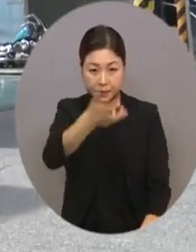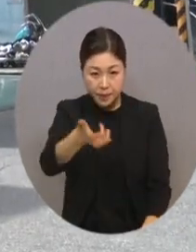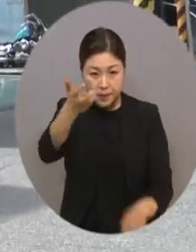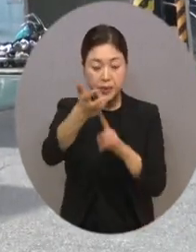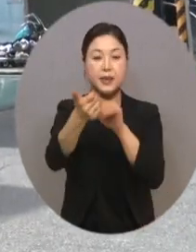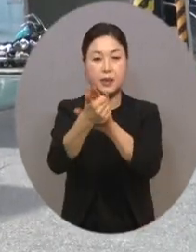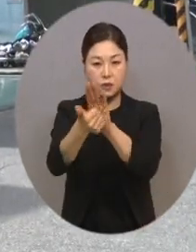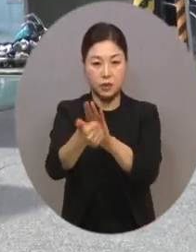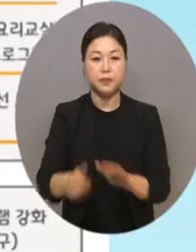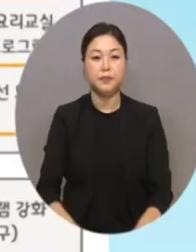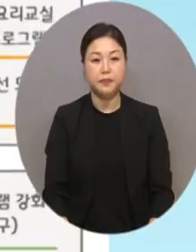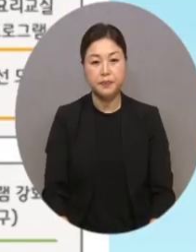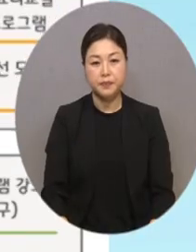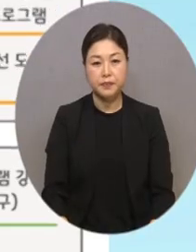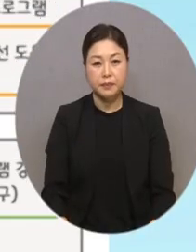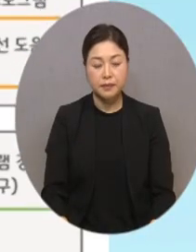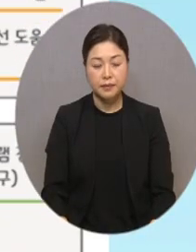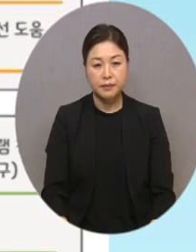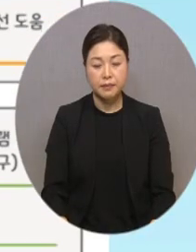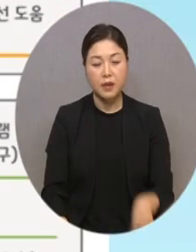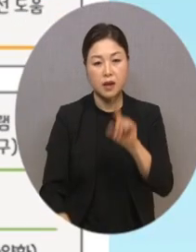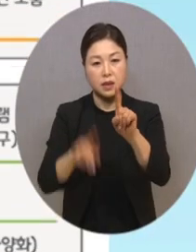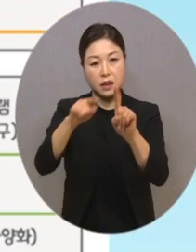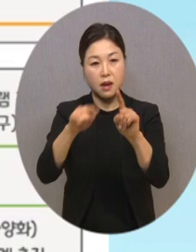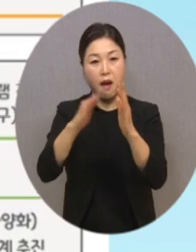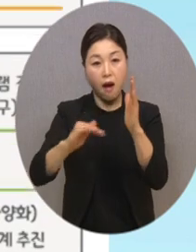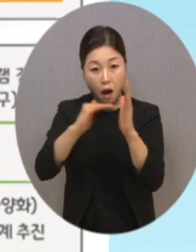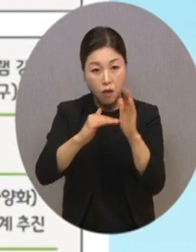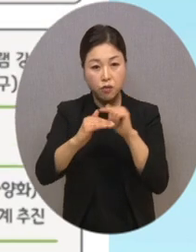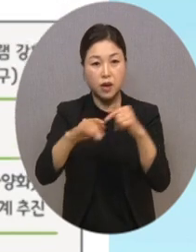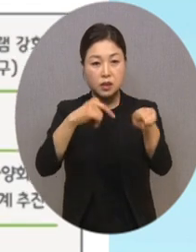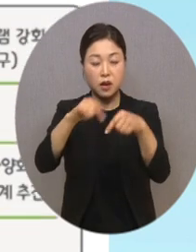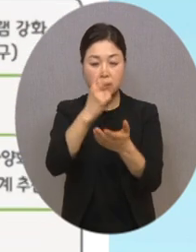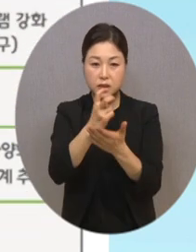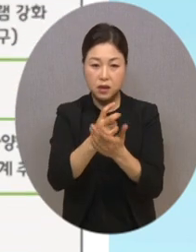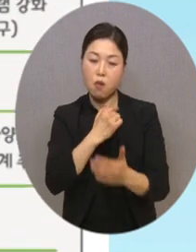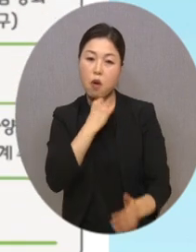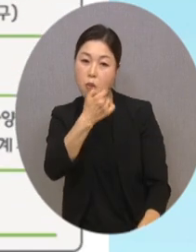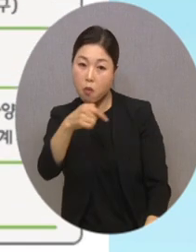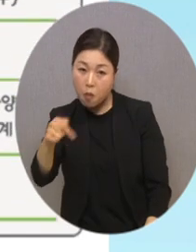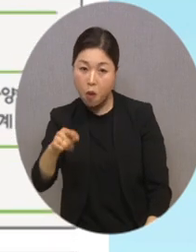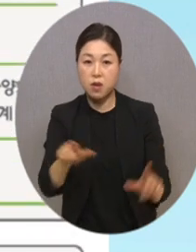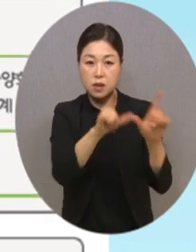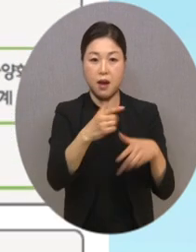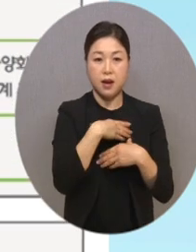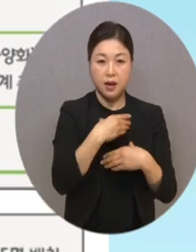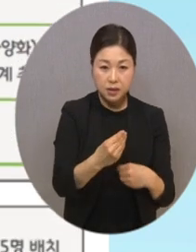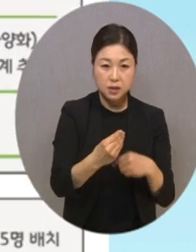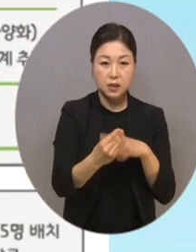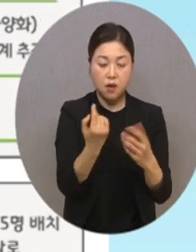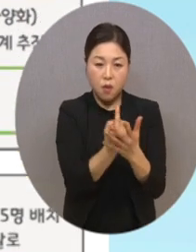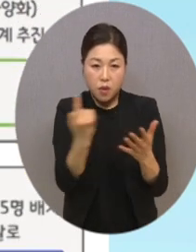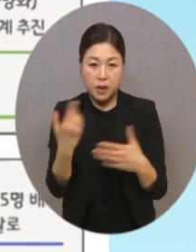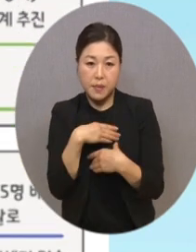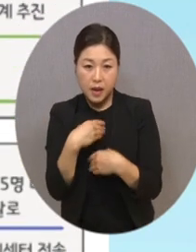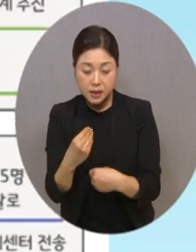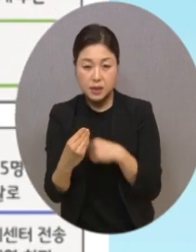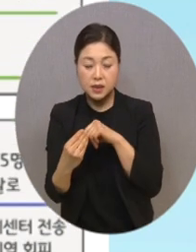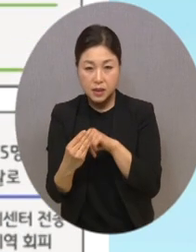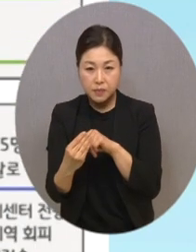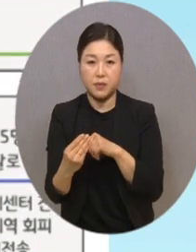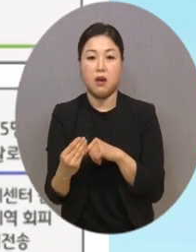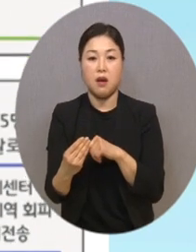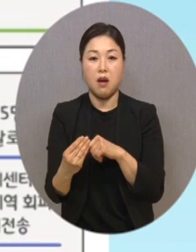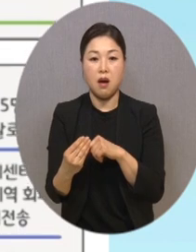지원에 나섭니다이를 위해 1인가구의 정책 수요에 대응해 생활안심 고립 안심 안전 안심에 3대